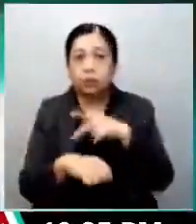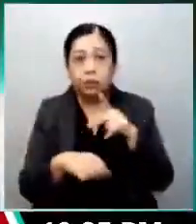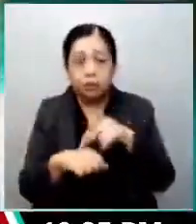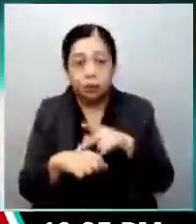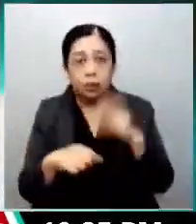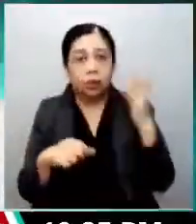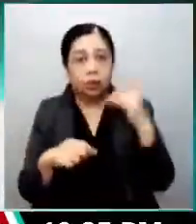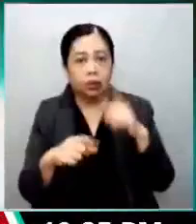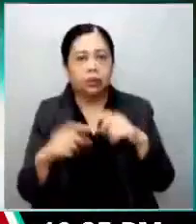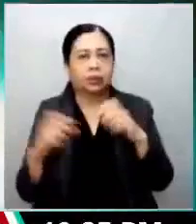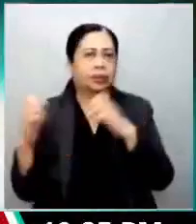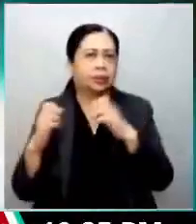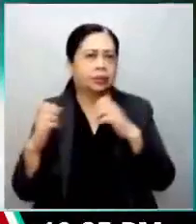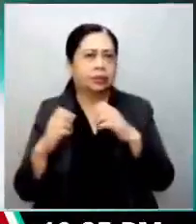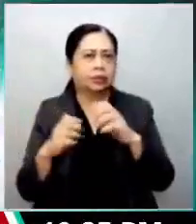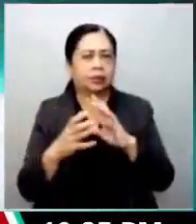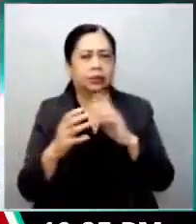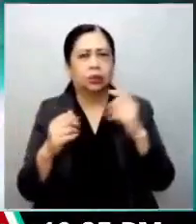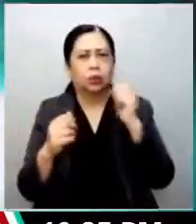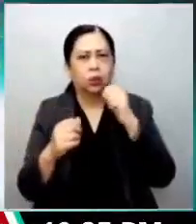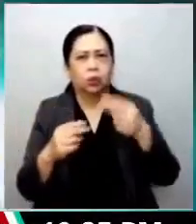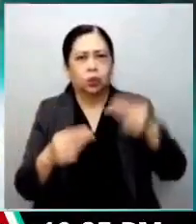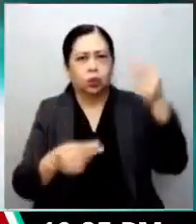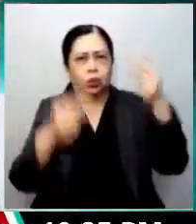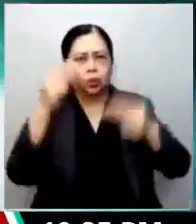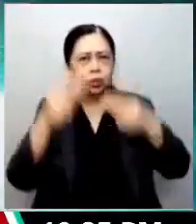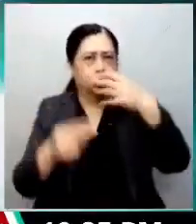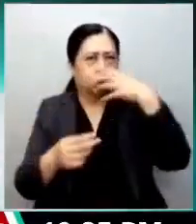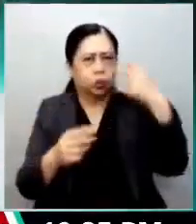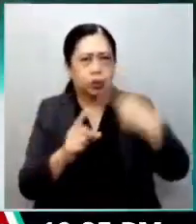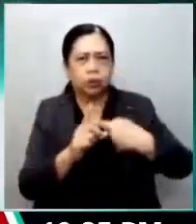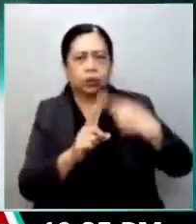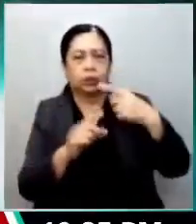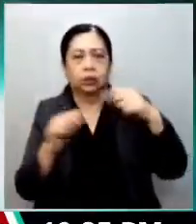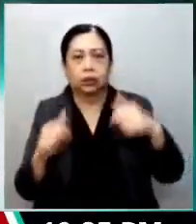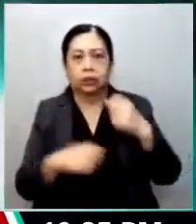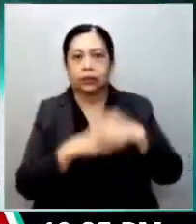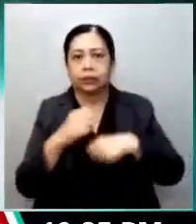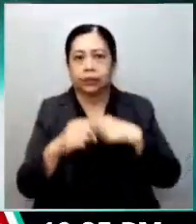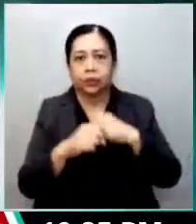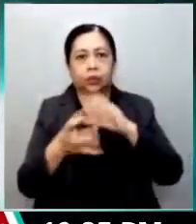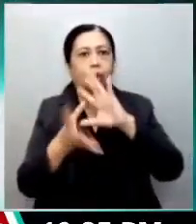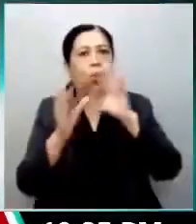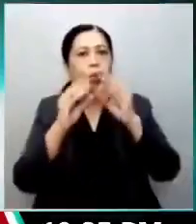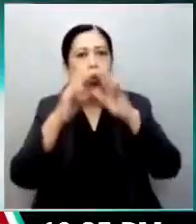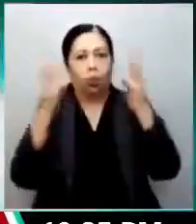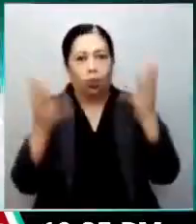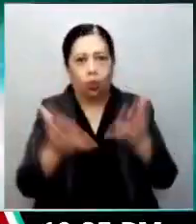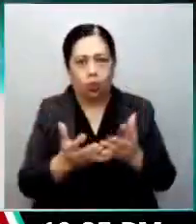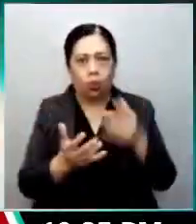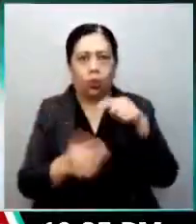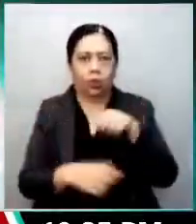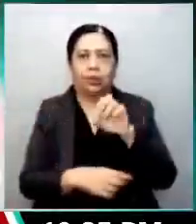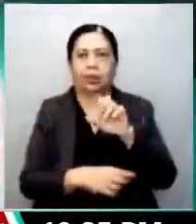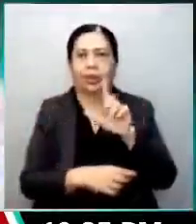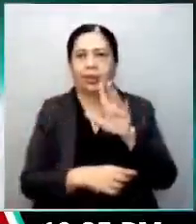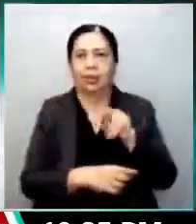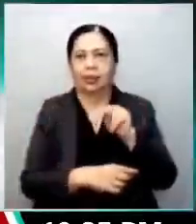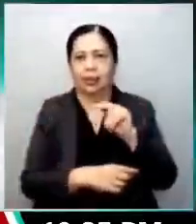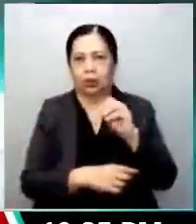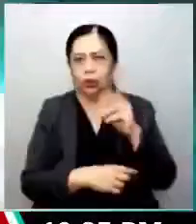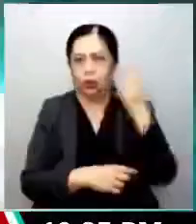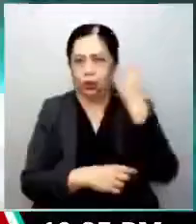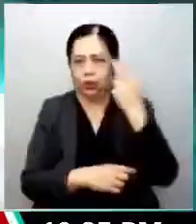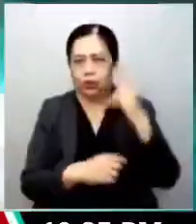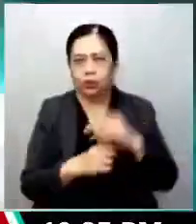inaasahang magiging record-breaking ang temperatura ngayong taon sa buong mundo bunsod ng El Nino. Pinaghahanda na nga ng